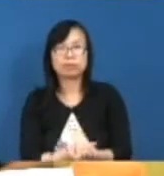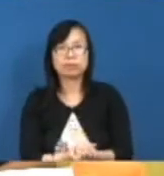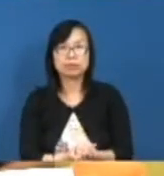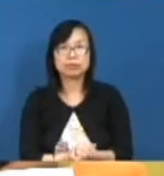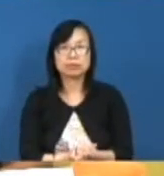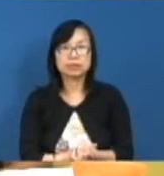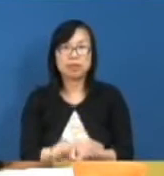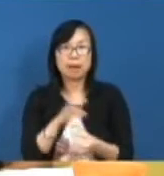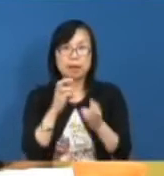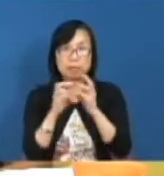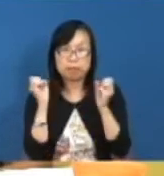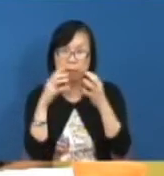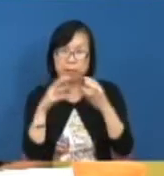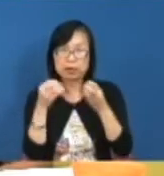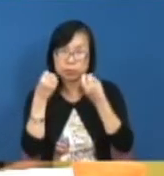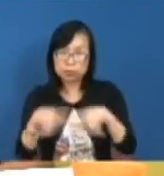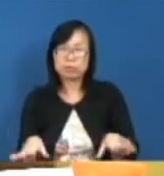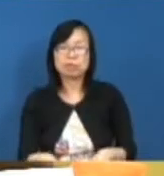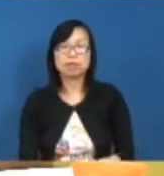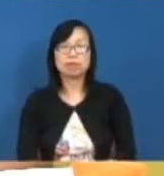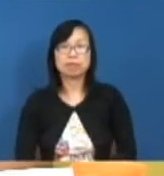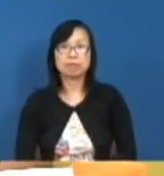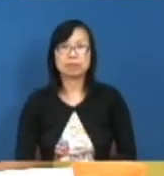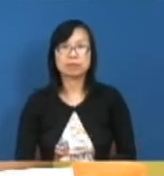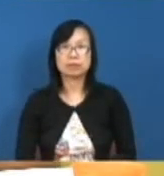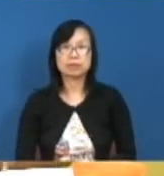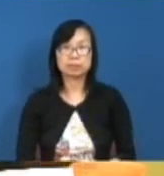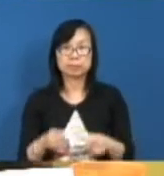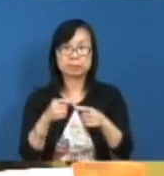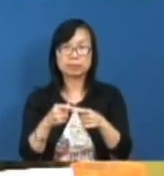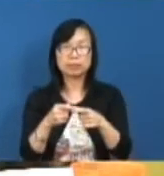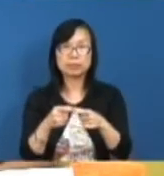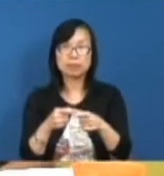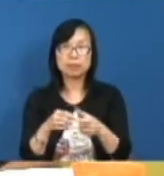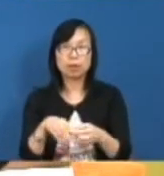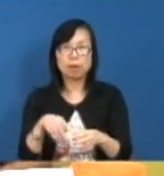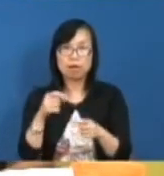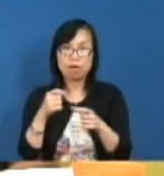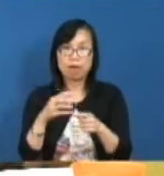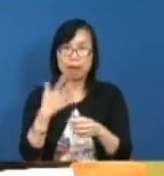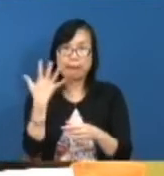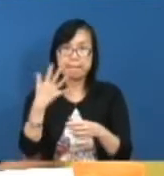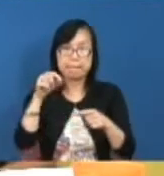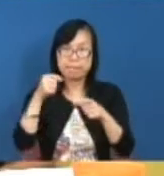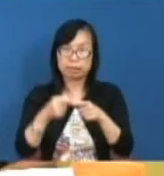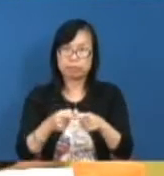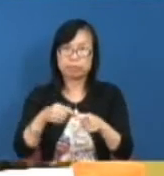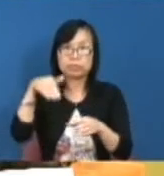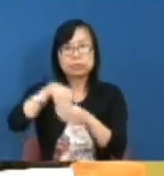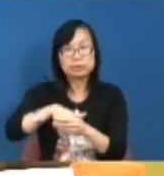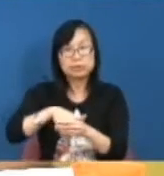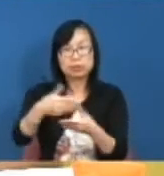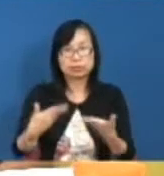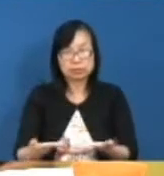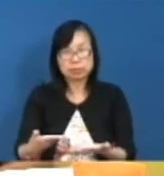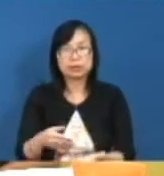啦個諮詢期，係咪好似五區公投嗰陣時候，你為咗關鍵嘅？二十票嚟摟人哋啊嘛，咁你今日用咩